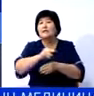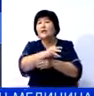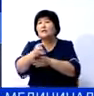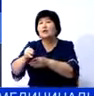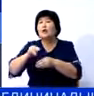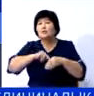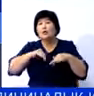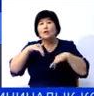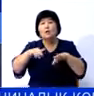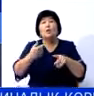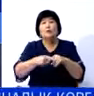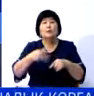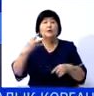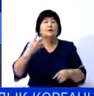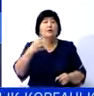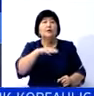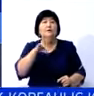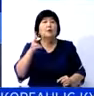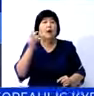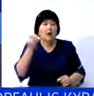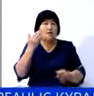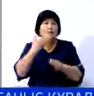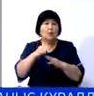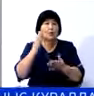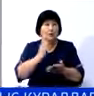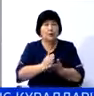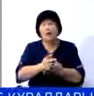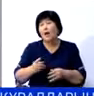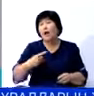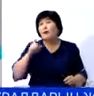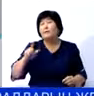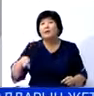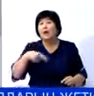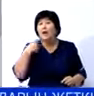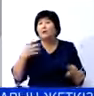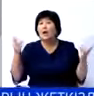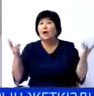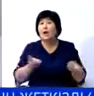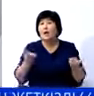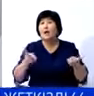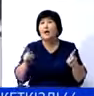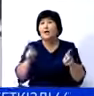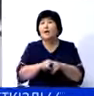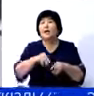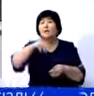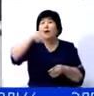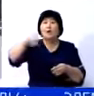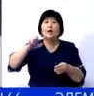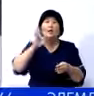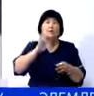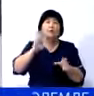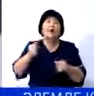жүргізіледі. Бұған 35 миллион теңге қаржы бөлініп отыр. Мамандардың айтуынша, қажетті қоспалар жеткілікті. Әскери